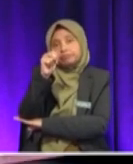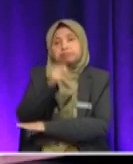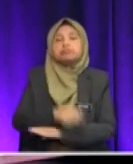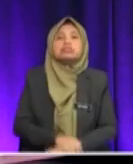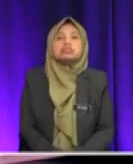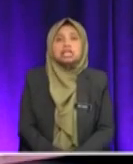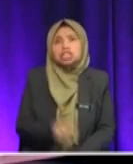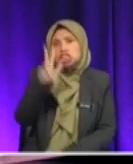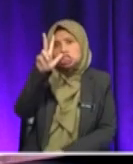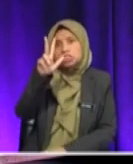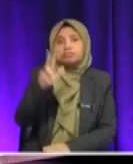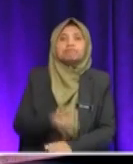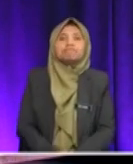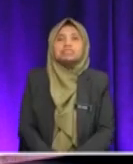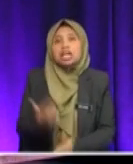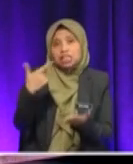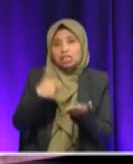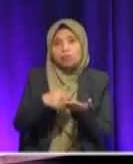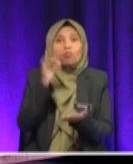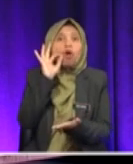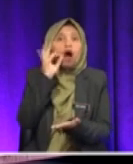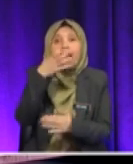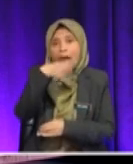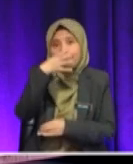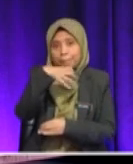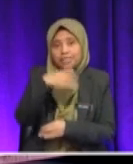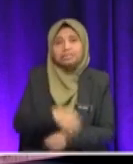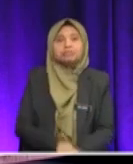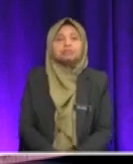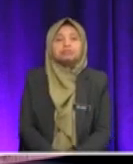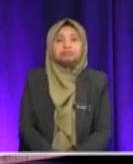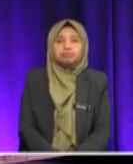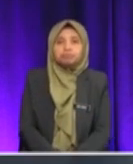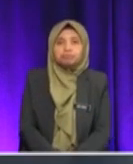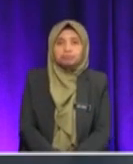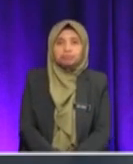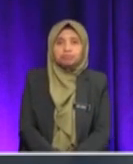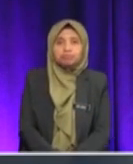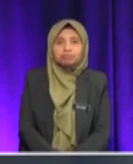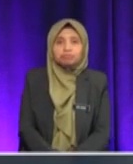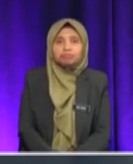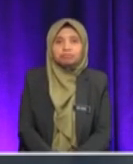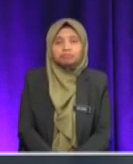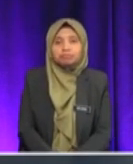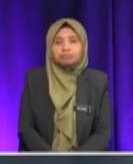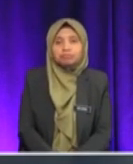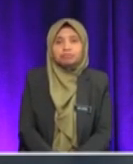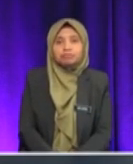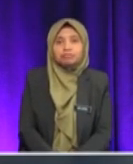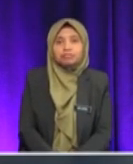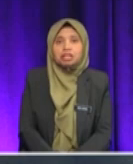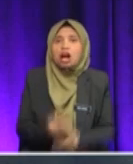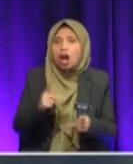lagi biji buah apel nah Ingatkan saya guna penyokan semua kita punya popcorn